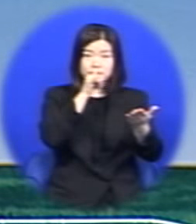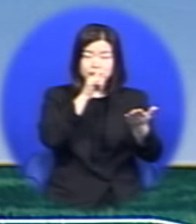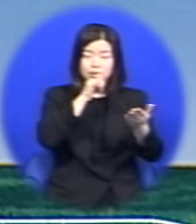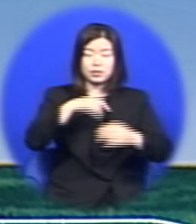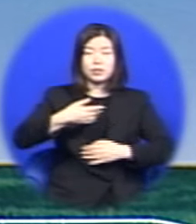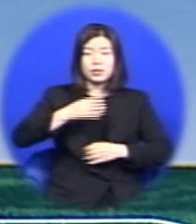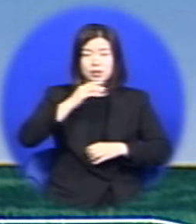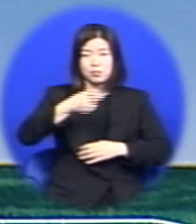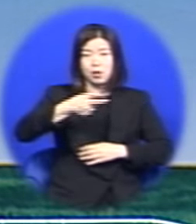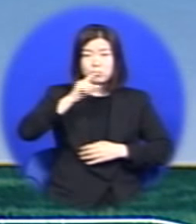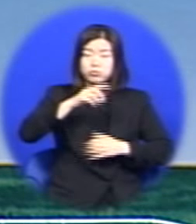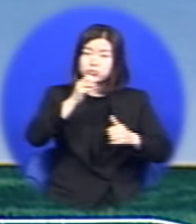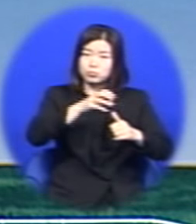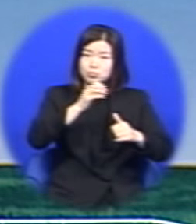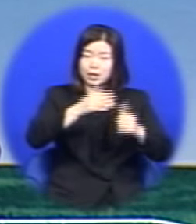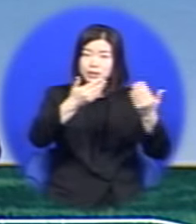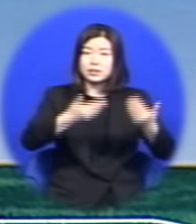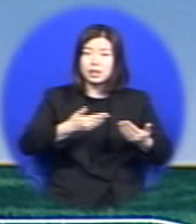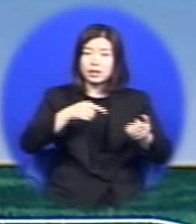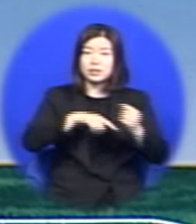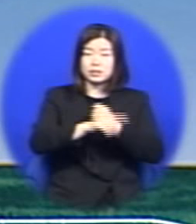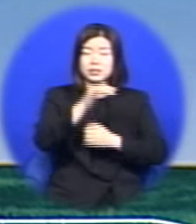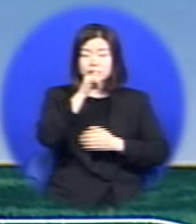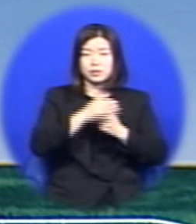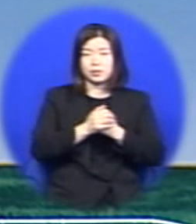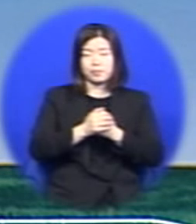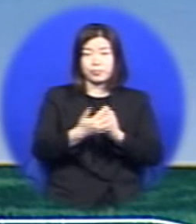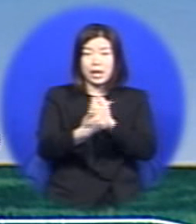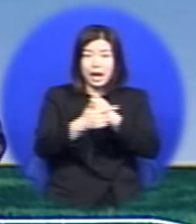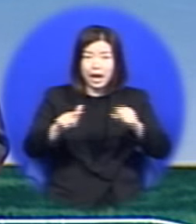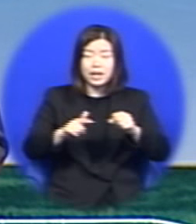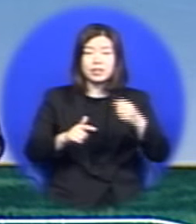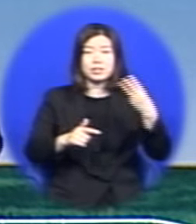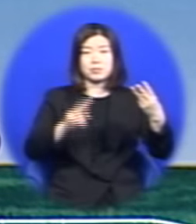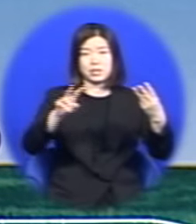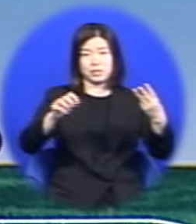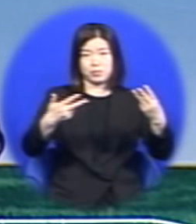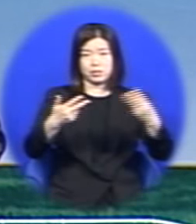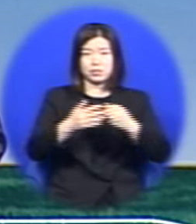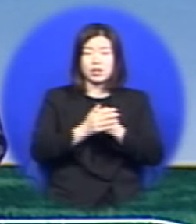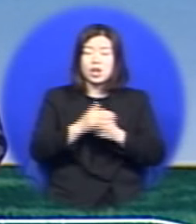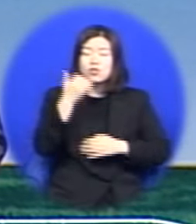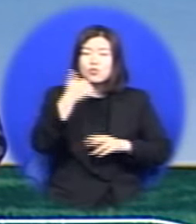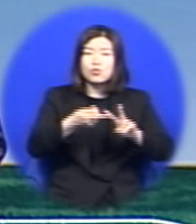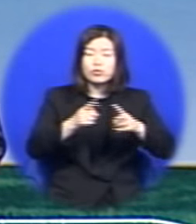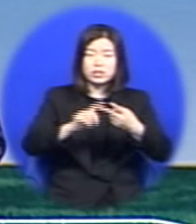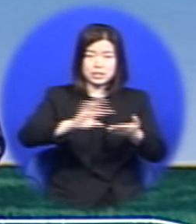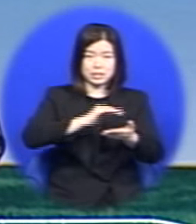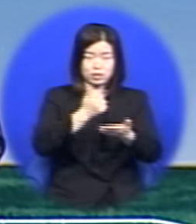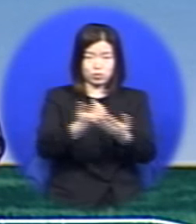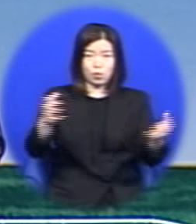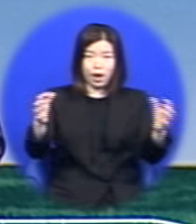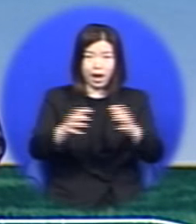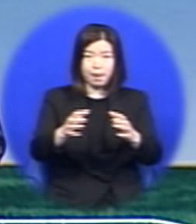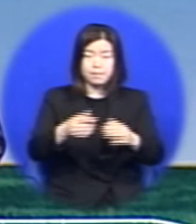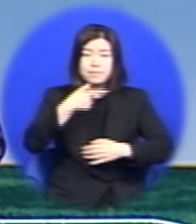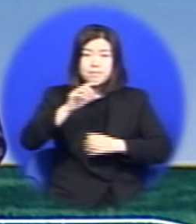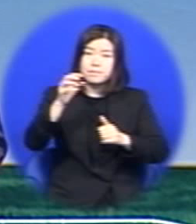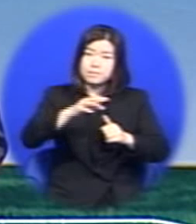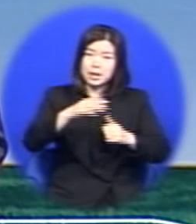걸 말하는 거예요. 갈라디아서 3장 27절에 누구든지 그리스도와 합하여 세례를 받은